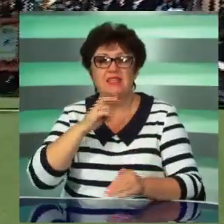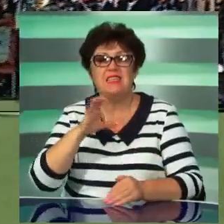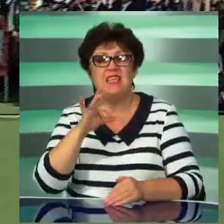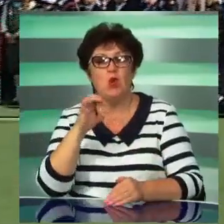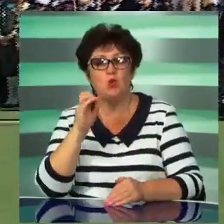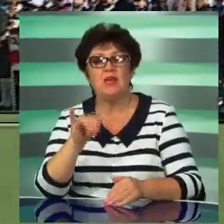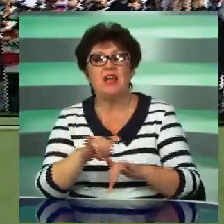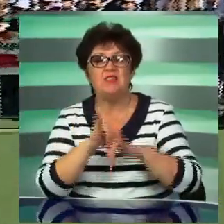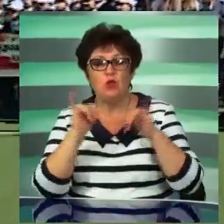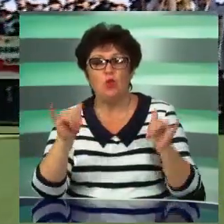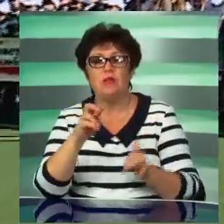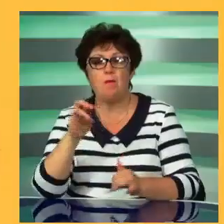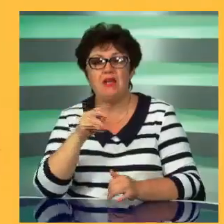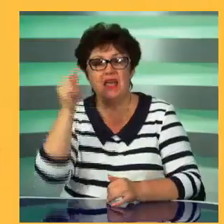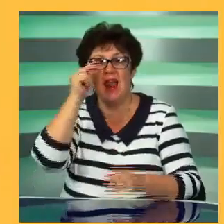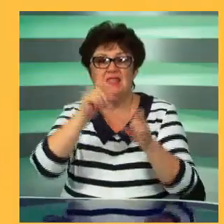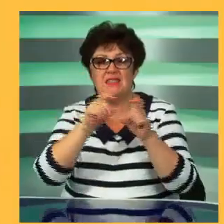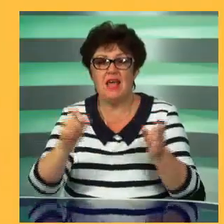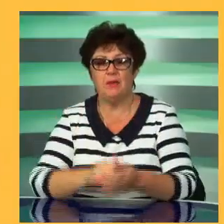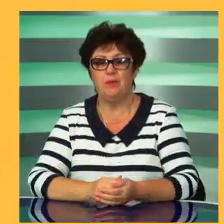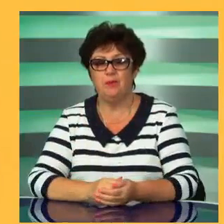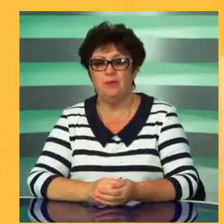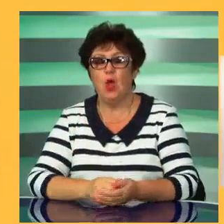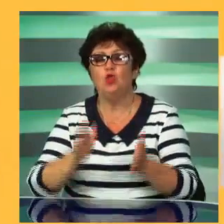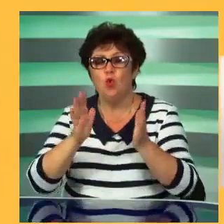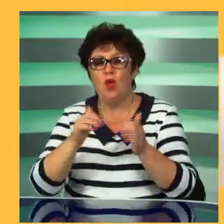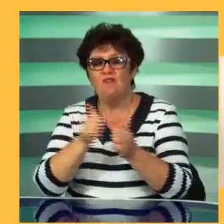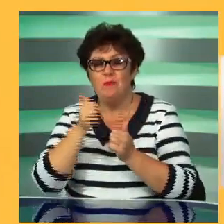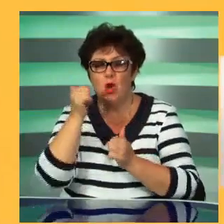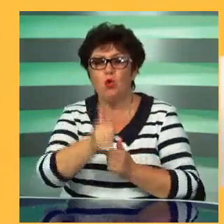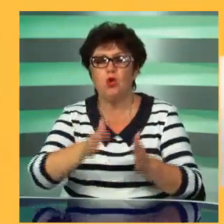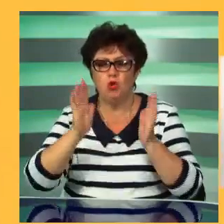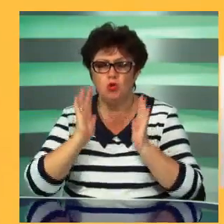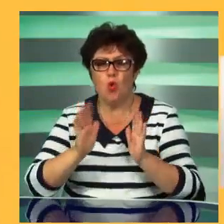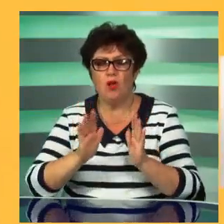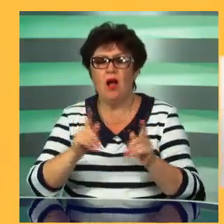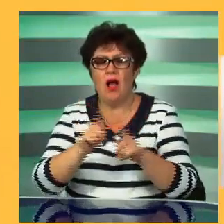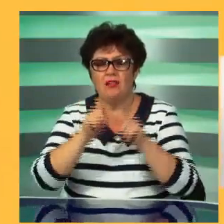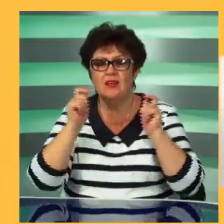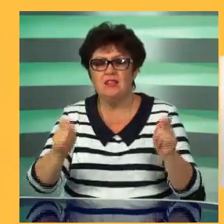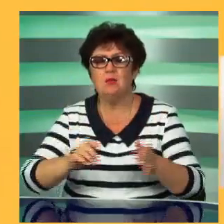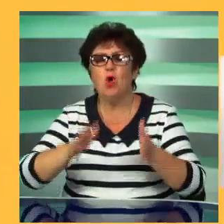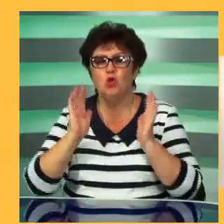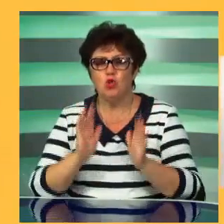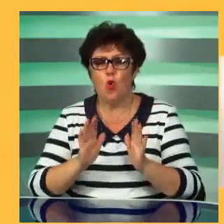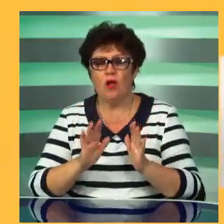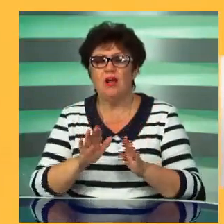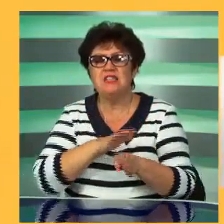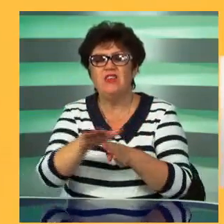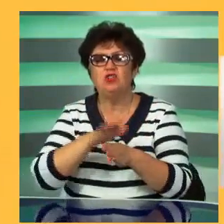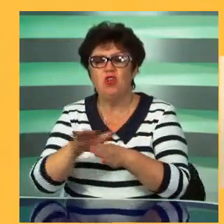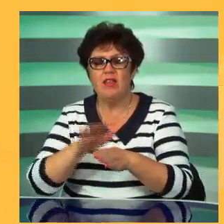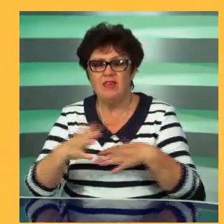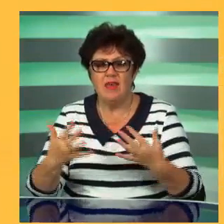«Сириус», развернулась на базе лицея. Только вперед, только к открытиям, только к